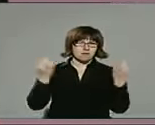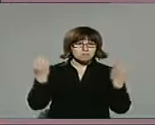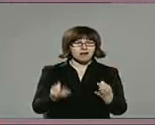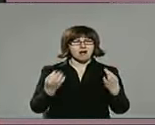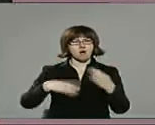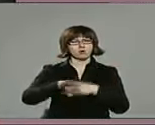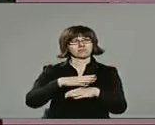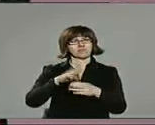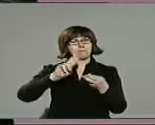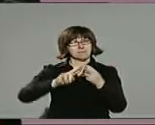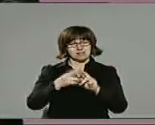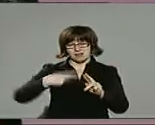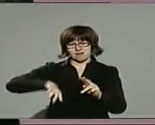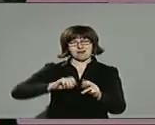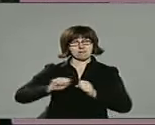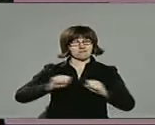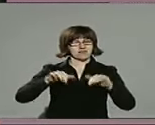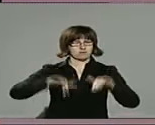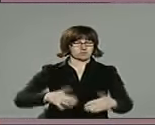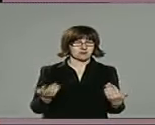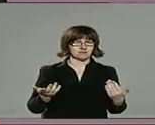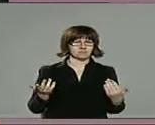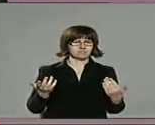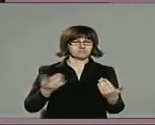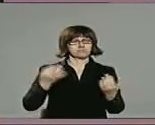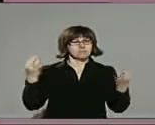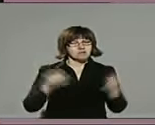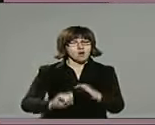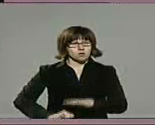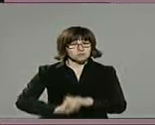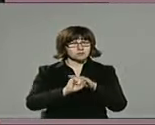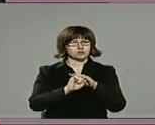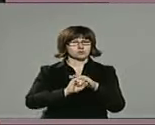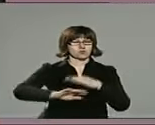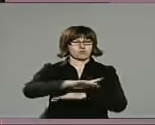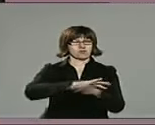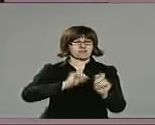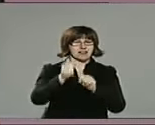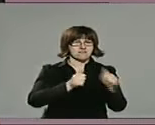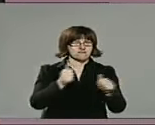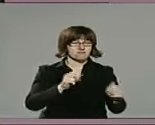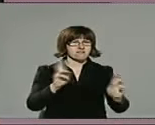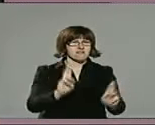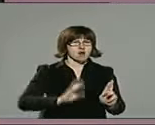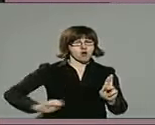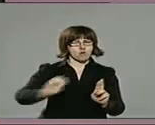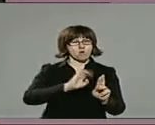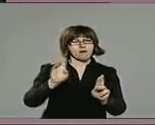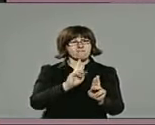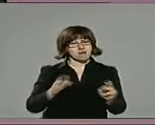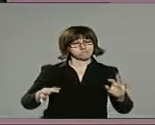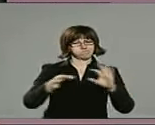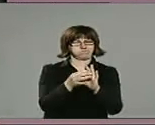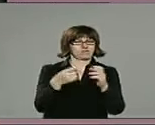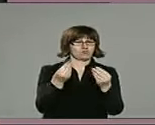die Träger und Mitglieder unserer Bewegung und sie braucht die Unterstützung und die Hilfe derjenigen, die in Europa sich mit ihnen